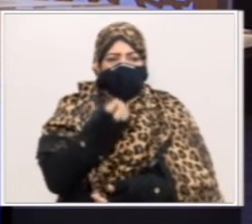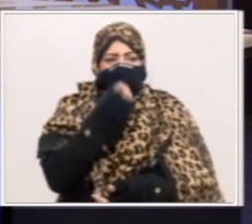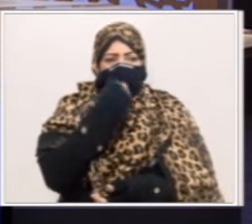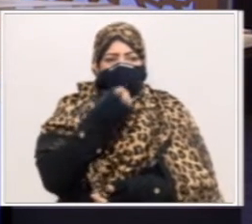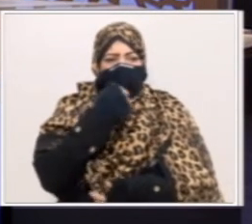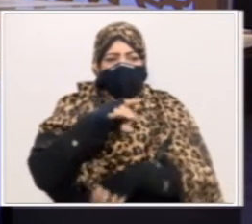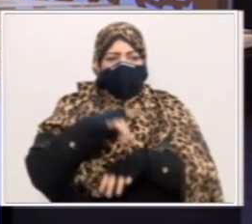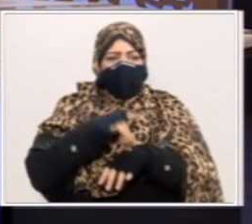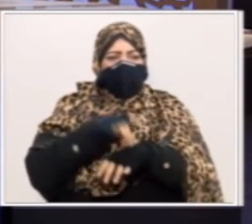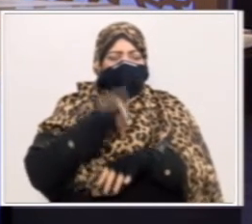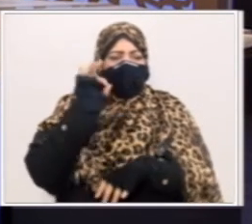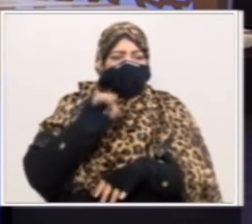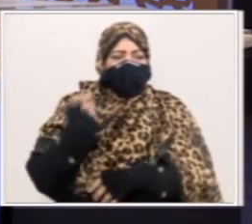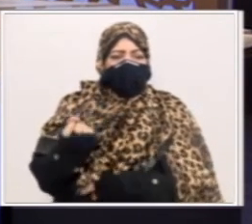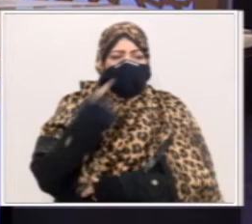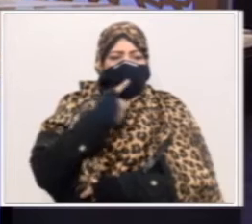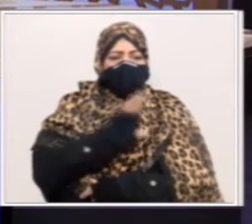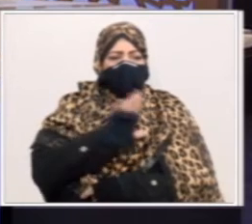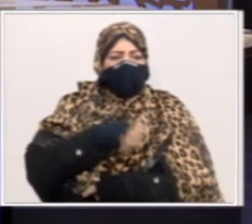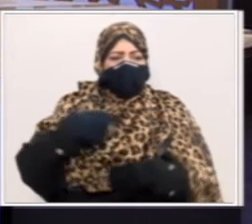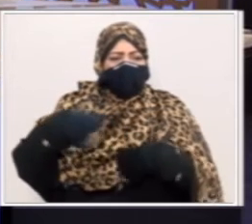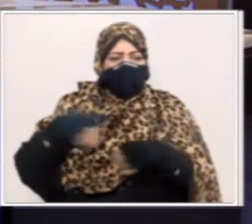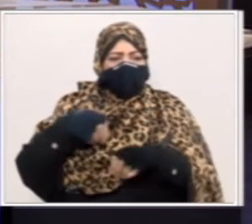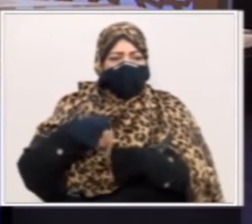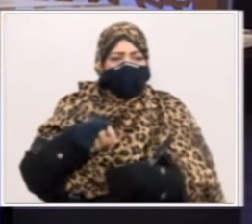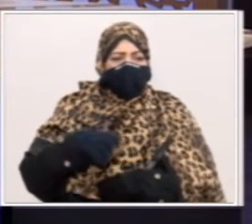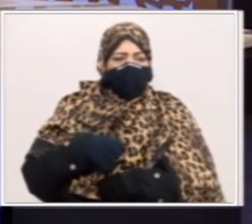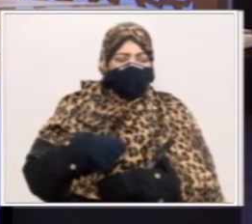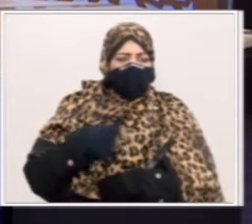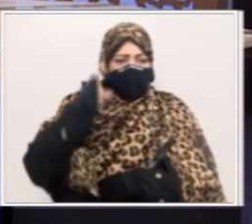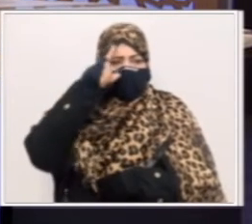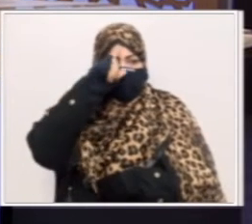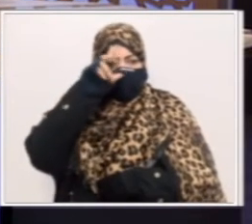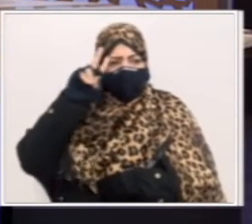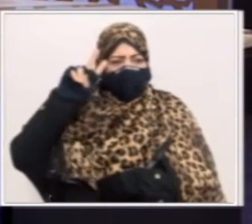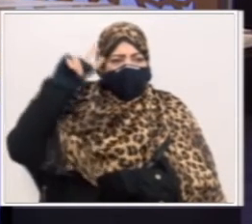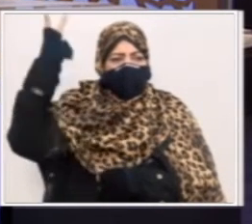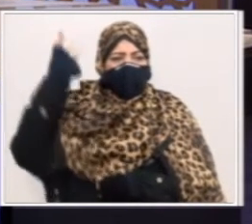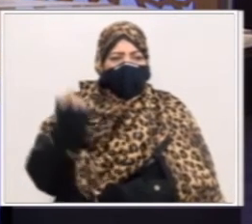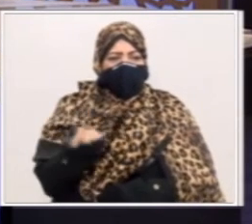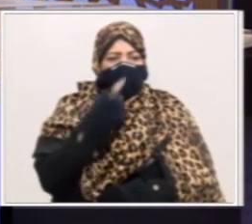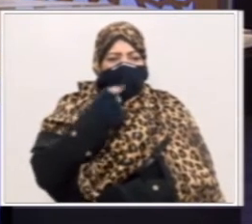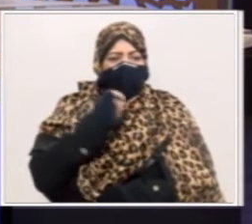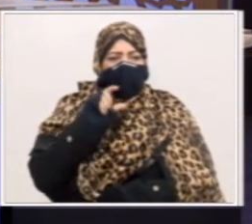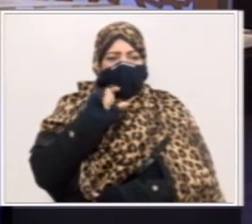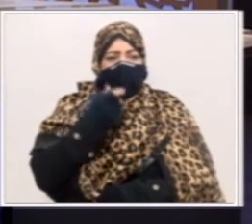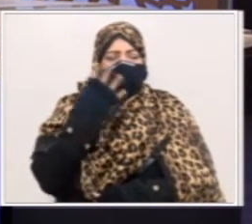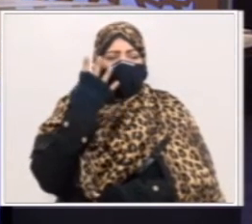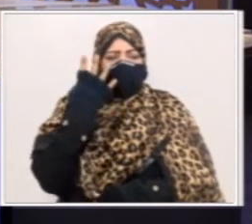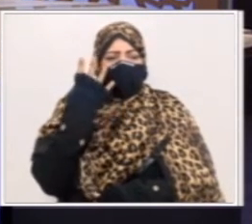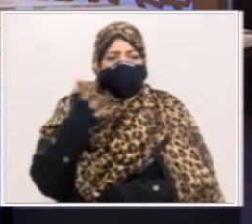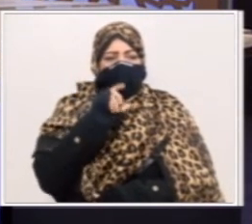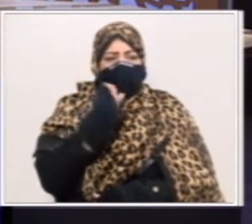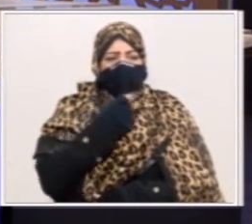الصرام. فطرت 4 شهور و20 يوم باهي يا شيخ ما طلعتش عليهم، لما كانت بنطلع عليهم